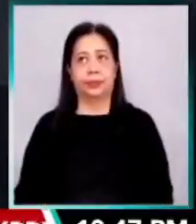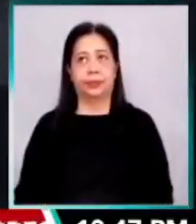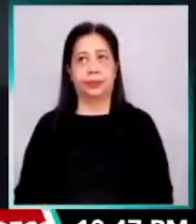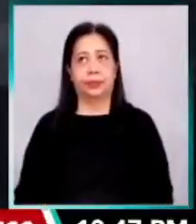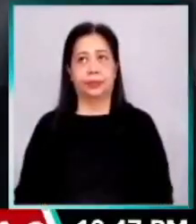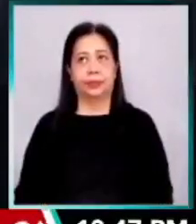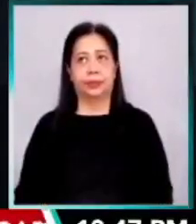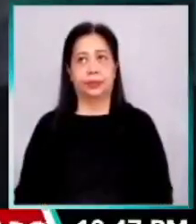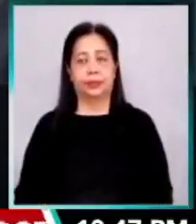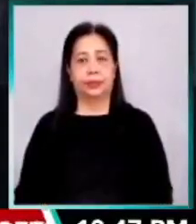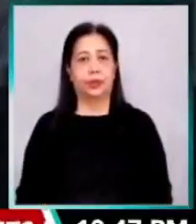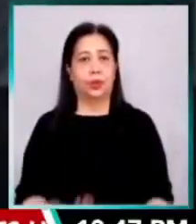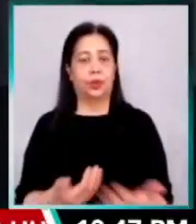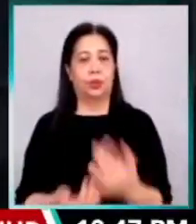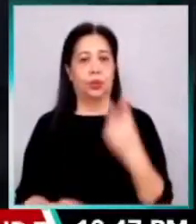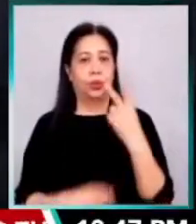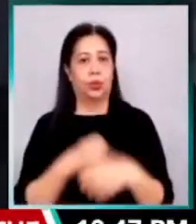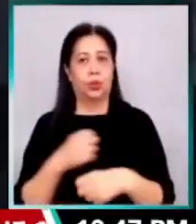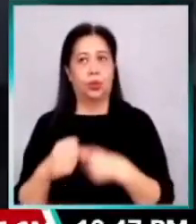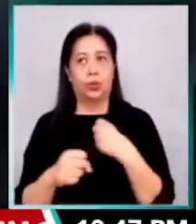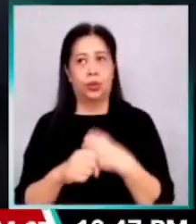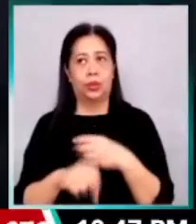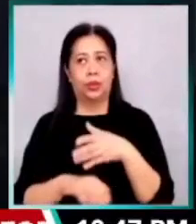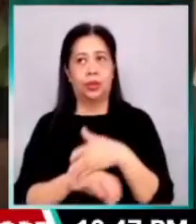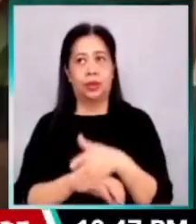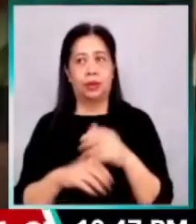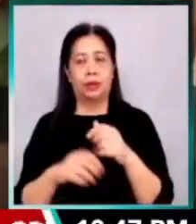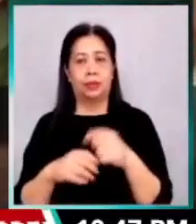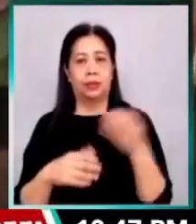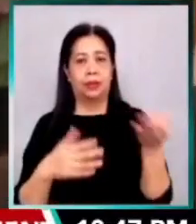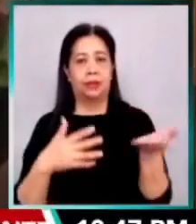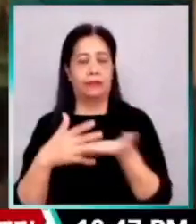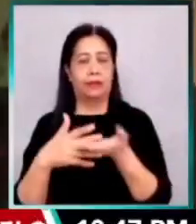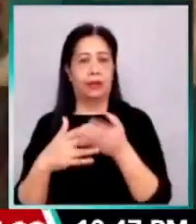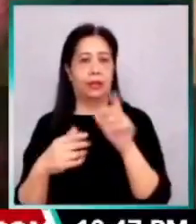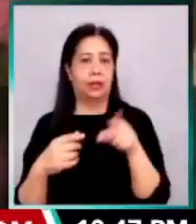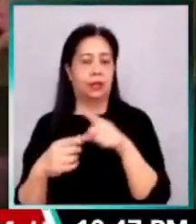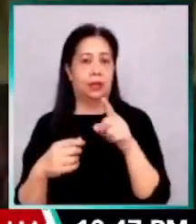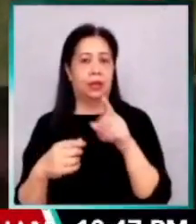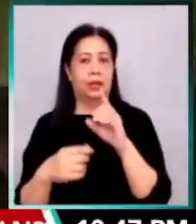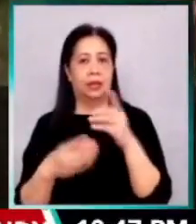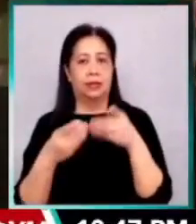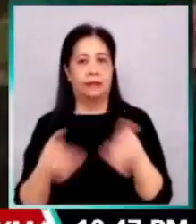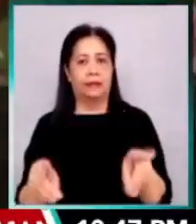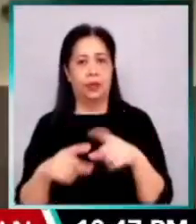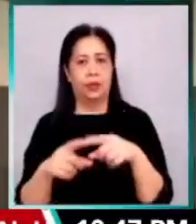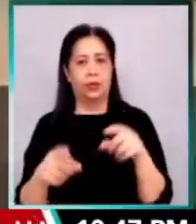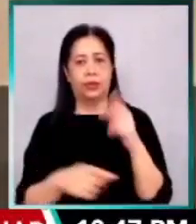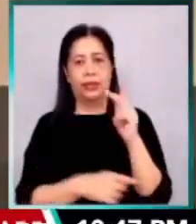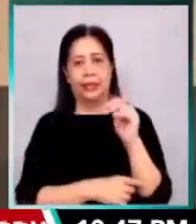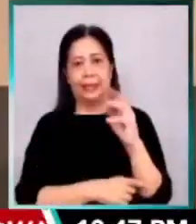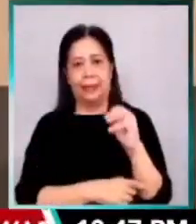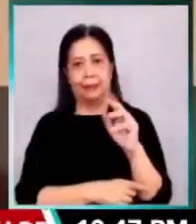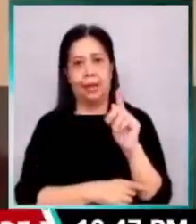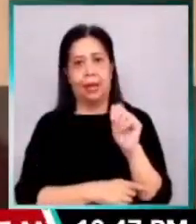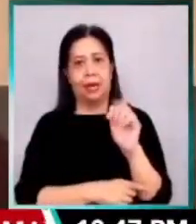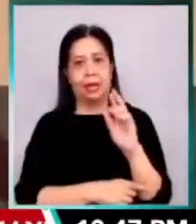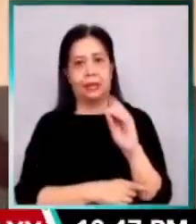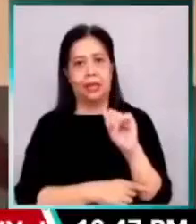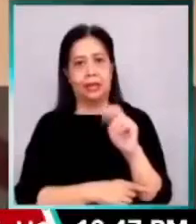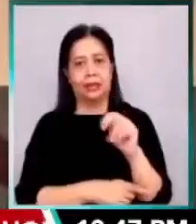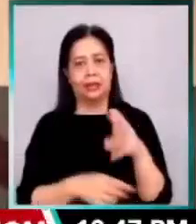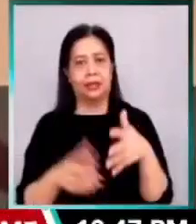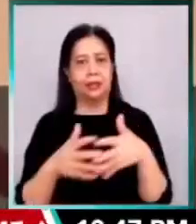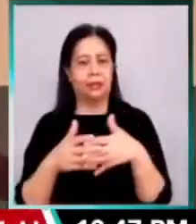Halos 2 taon matapos mag-file ng divorce ang reality TV star na si Kim Kardashian sa American rapper na si